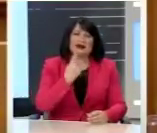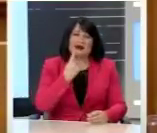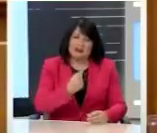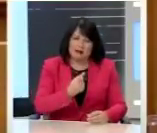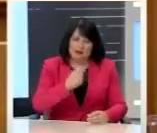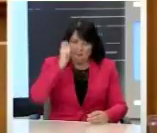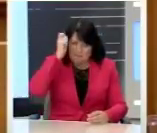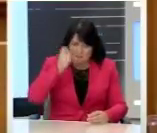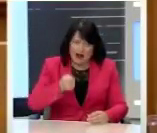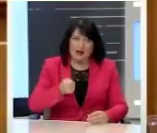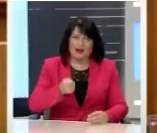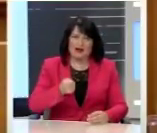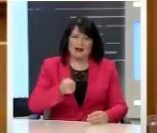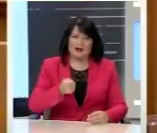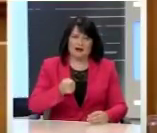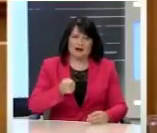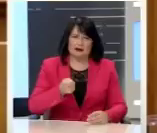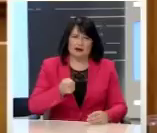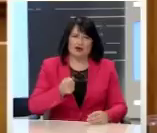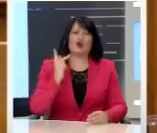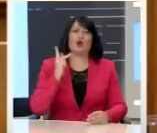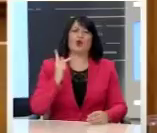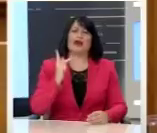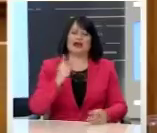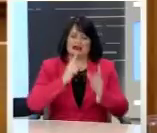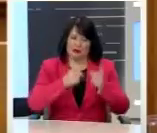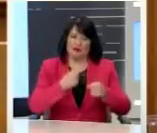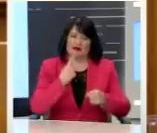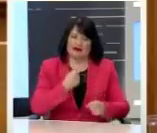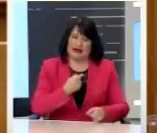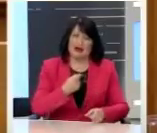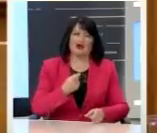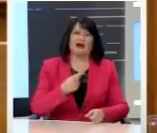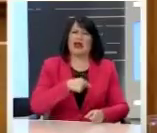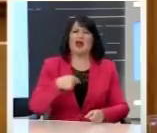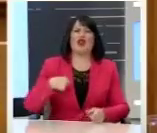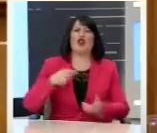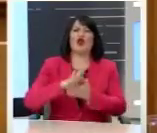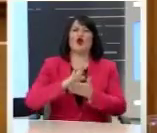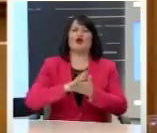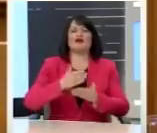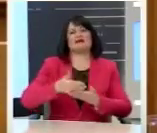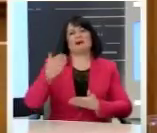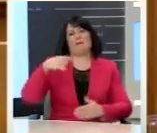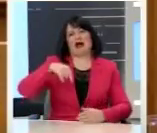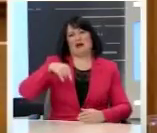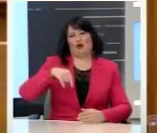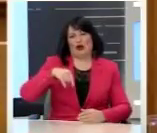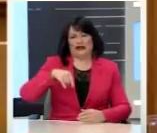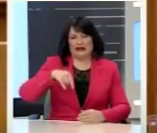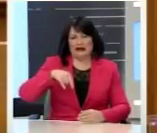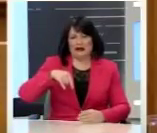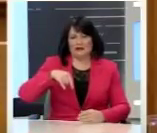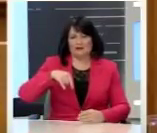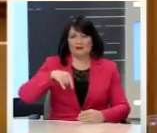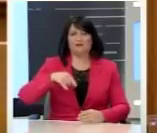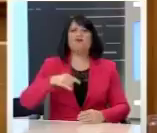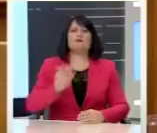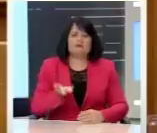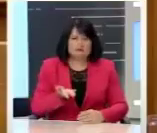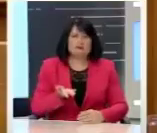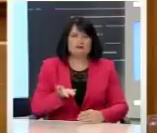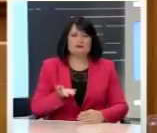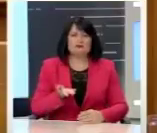Παραδέχεται ότι ο κύριος Κουρτάκης, γιατί δεν μπορεί να μην το παραδεχτεί η αγωγή,